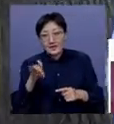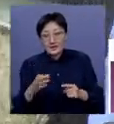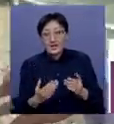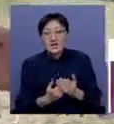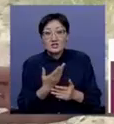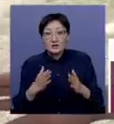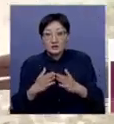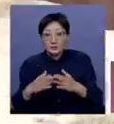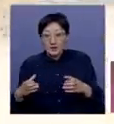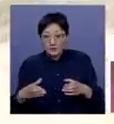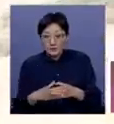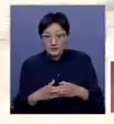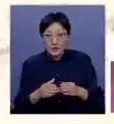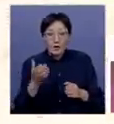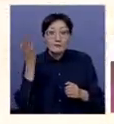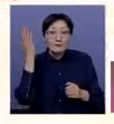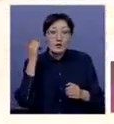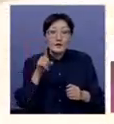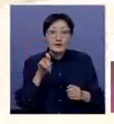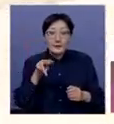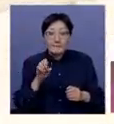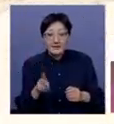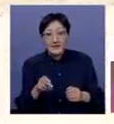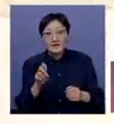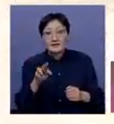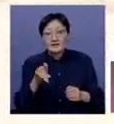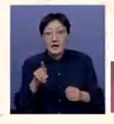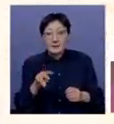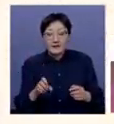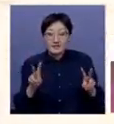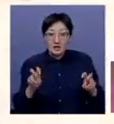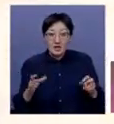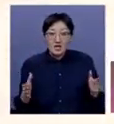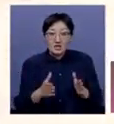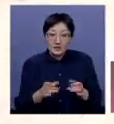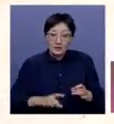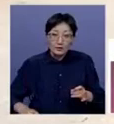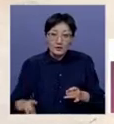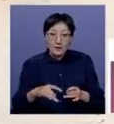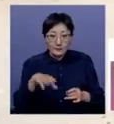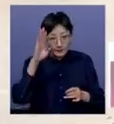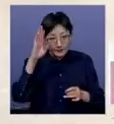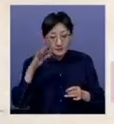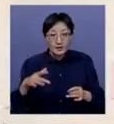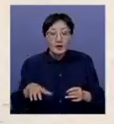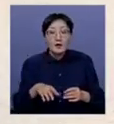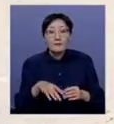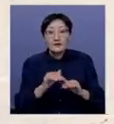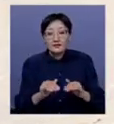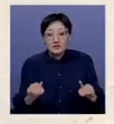жаңа тұрғын үйлер кешені мен бұрынғы химик және казарма деп аталатын шағын аудандардың балалары